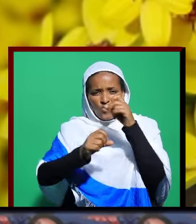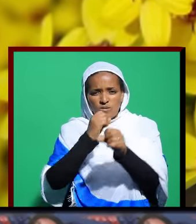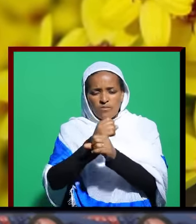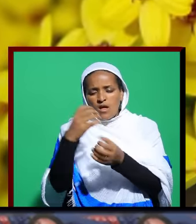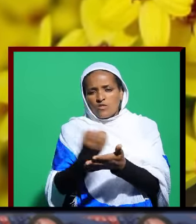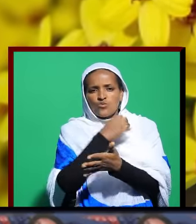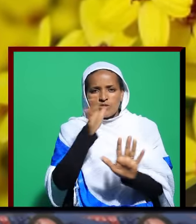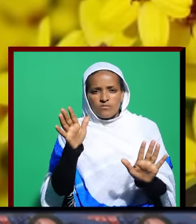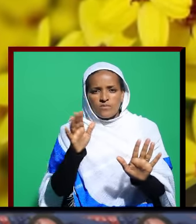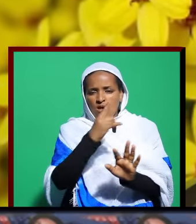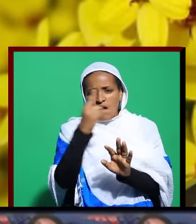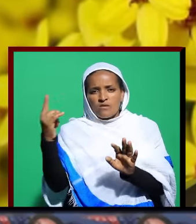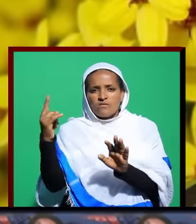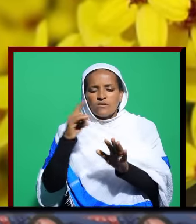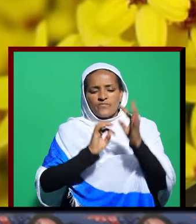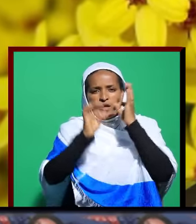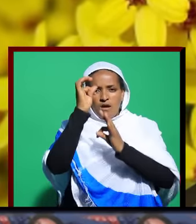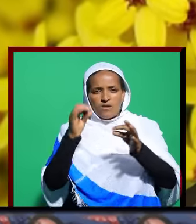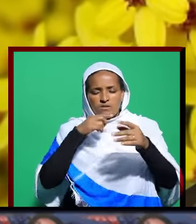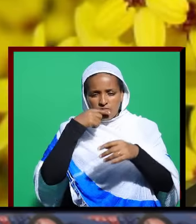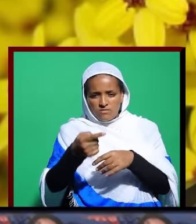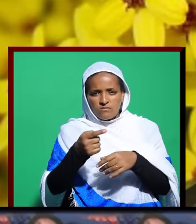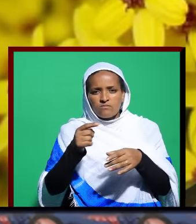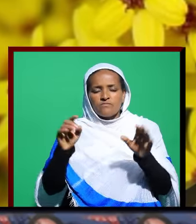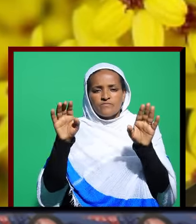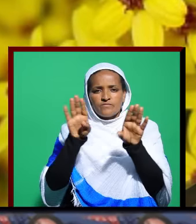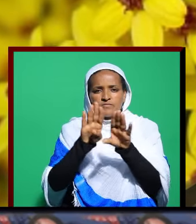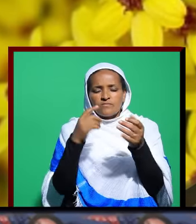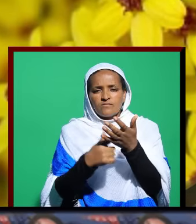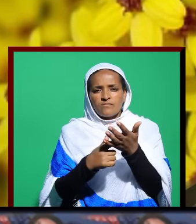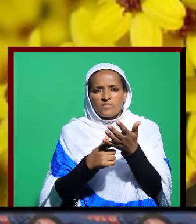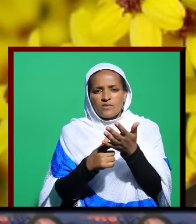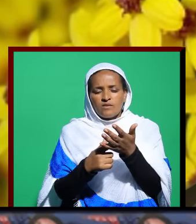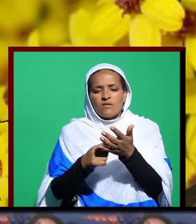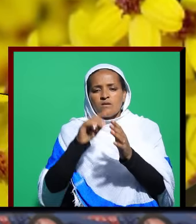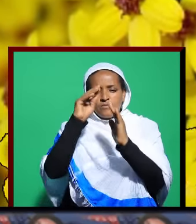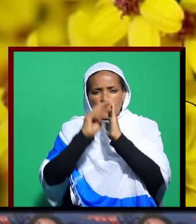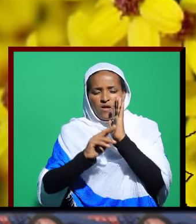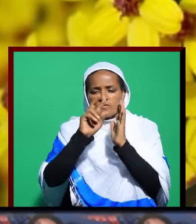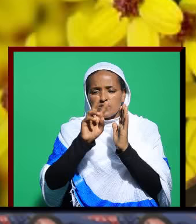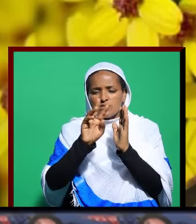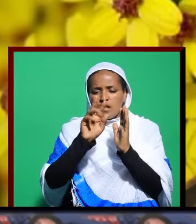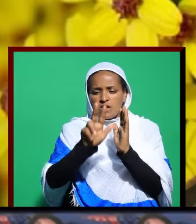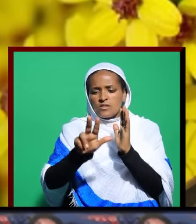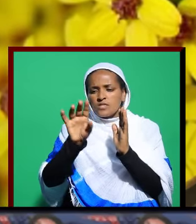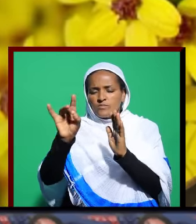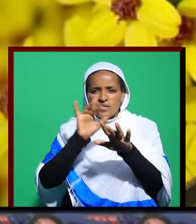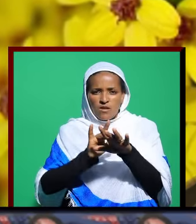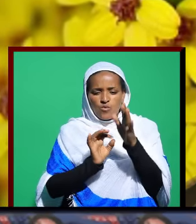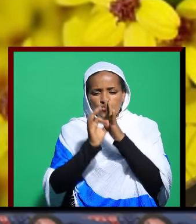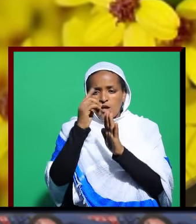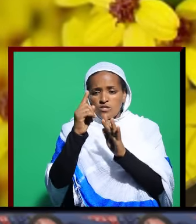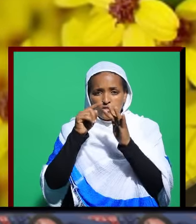ከሚቀረው እድሜ አትንፈገኝ። አንድ ታሪክ ልናገርና ላጠቃል። ትንቢተ ኢሳይያስ ምዕራፍ 38 ላይ